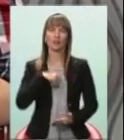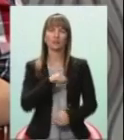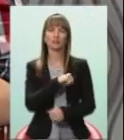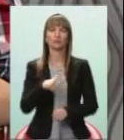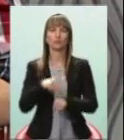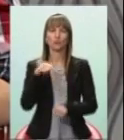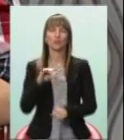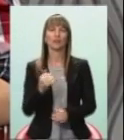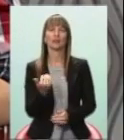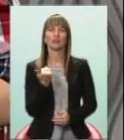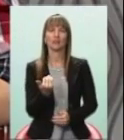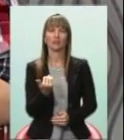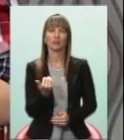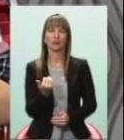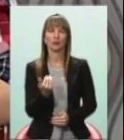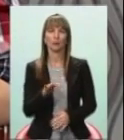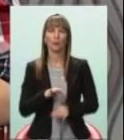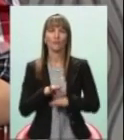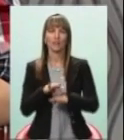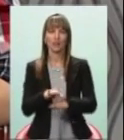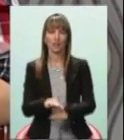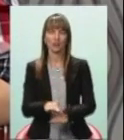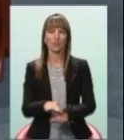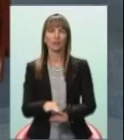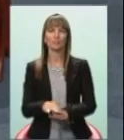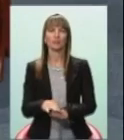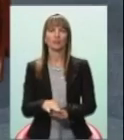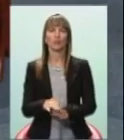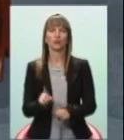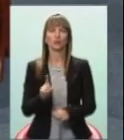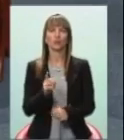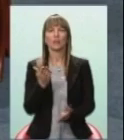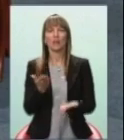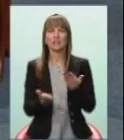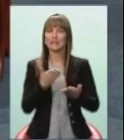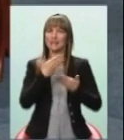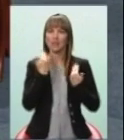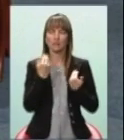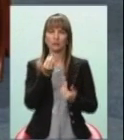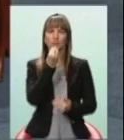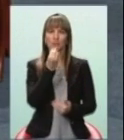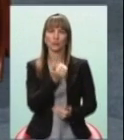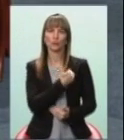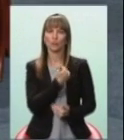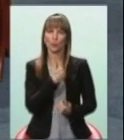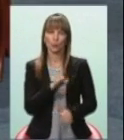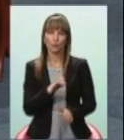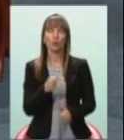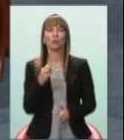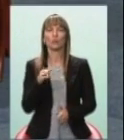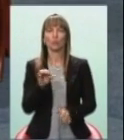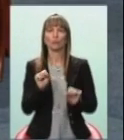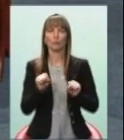самопочуттям та й взагалі їхньою манерою поведінки. Бо навіть відсутність апетиту може символізувати про те, що ваша тваринка може